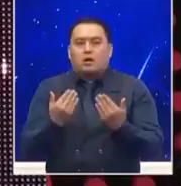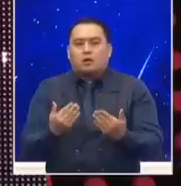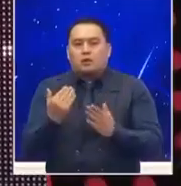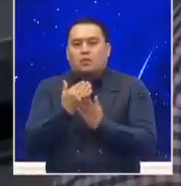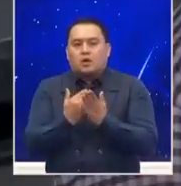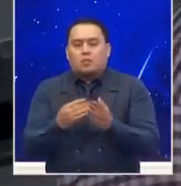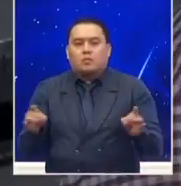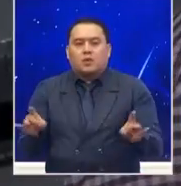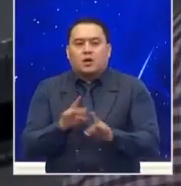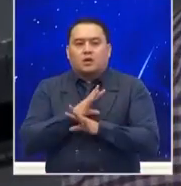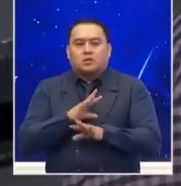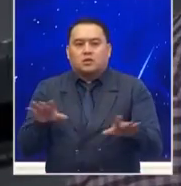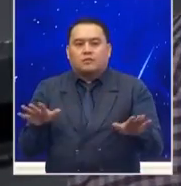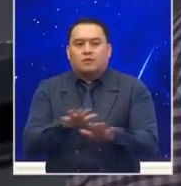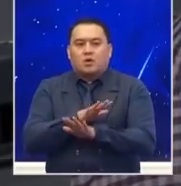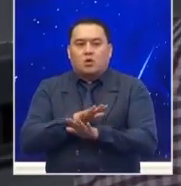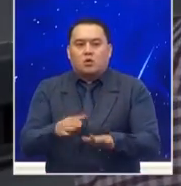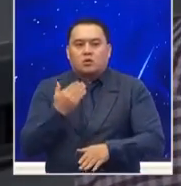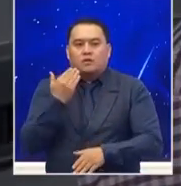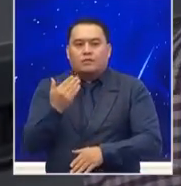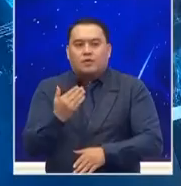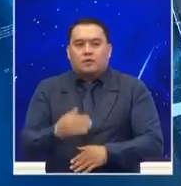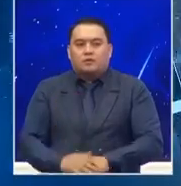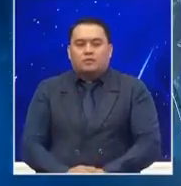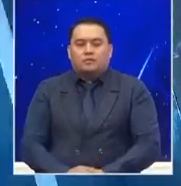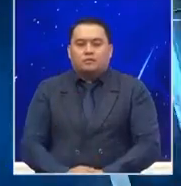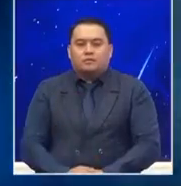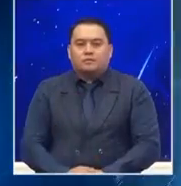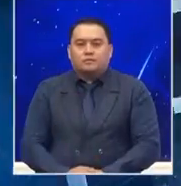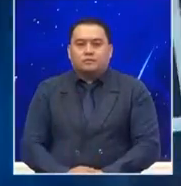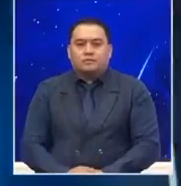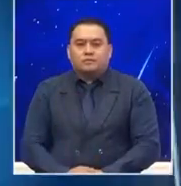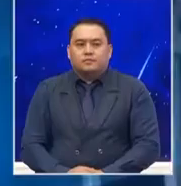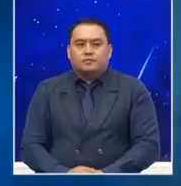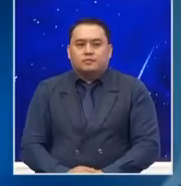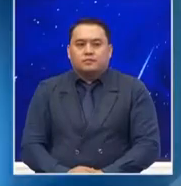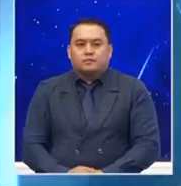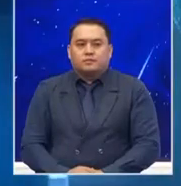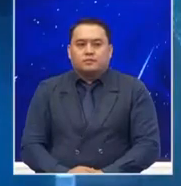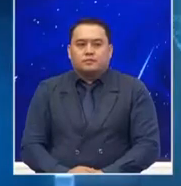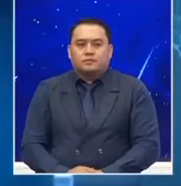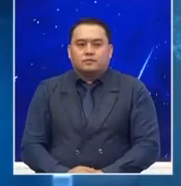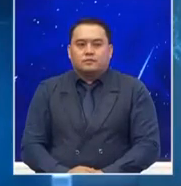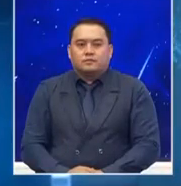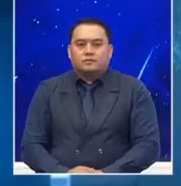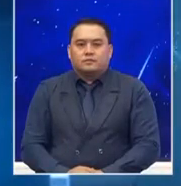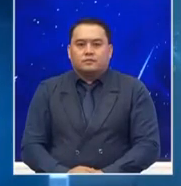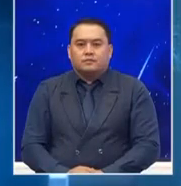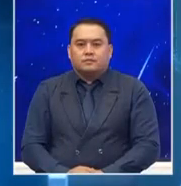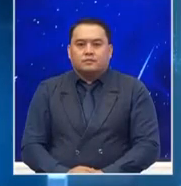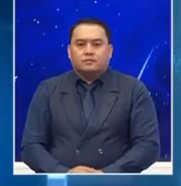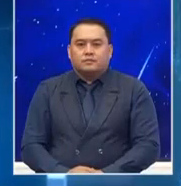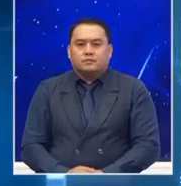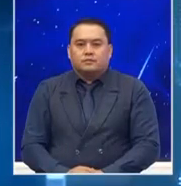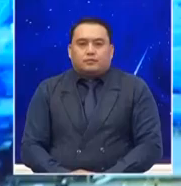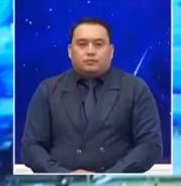бағдарламаға ұласты. Жанды дауыста ән салған әншілер кешті қыздырды. Мадина Берікқызы, Адина Смағұлова, Айдос Қалиев, жетсу